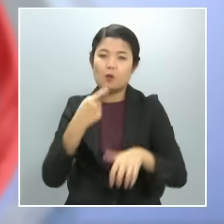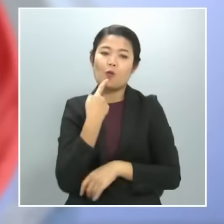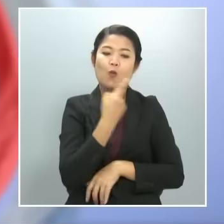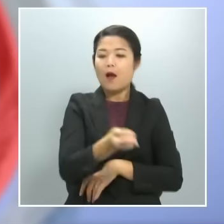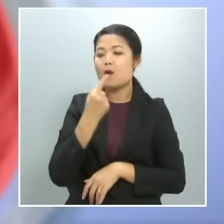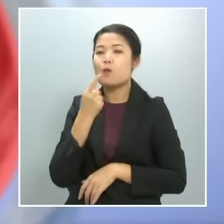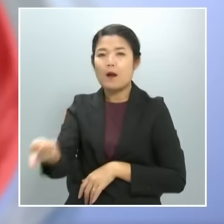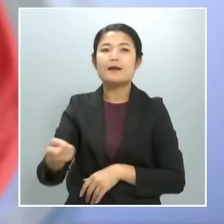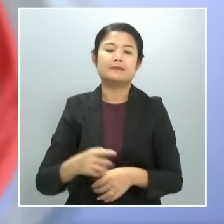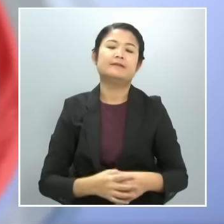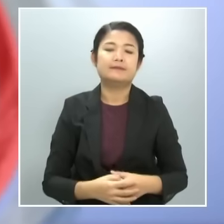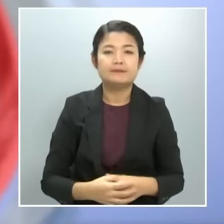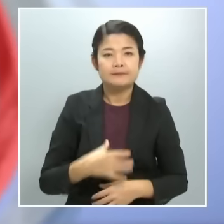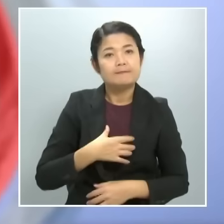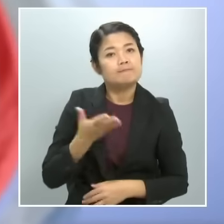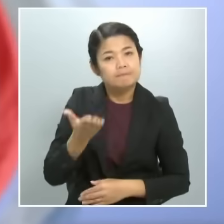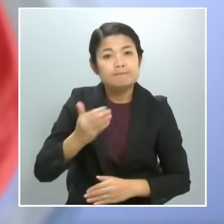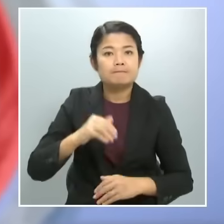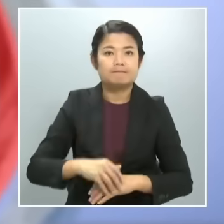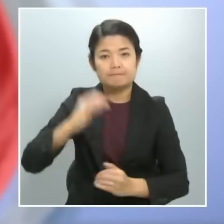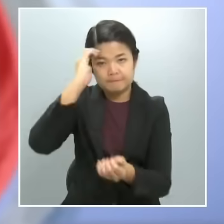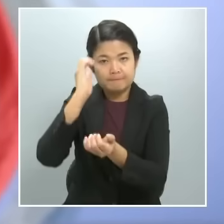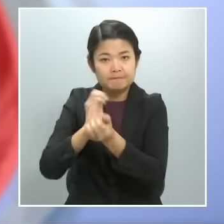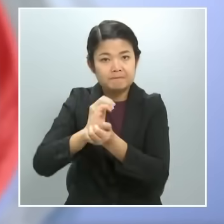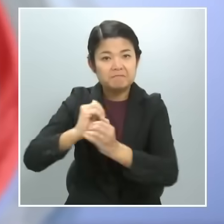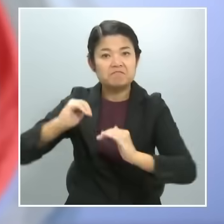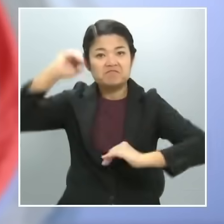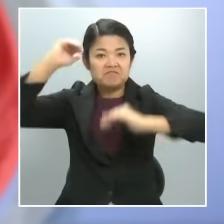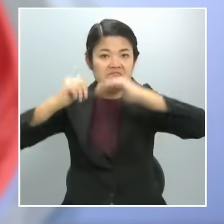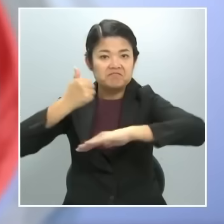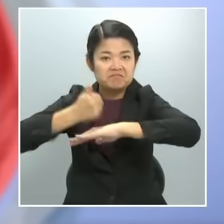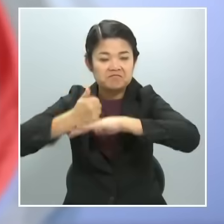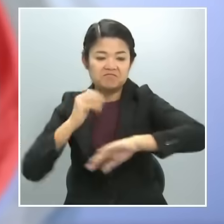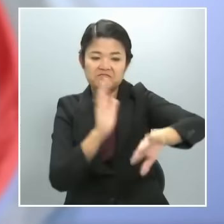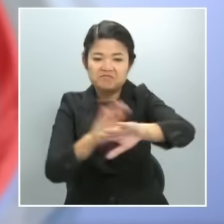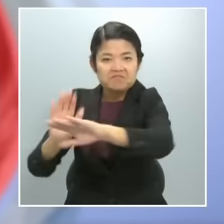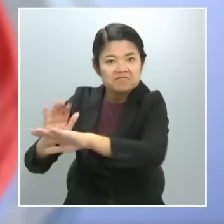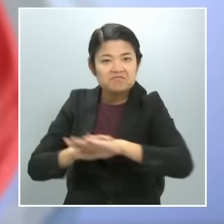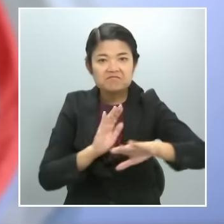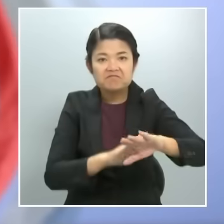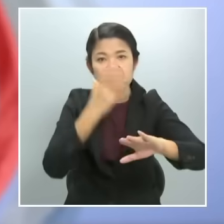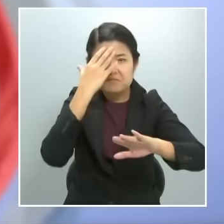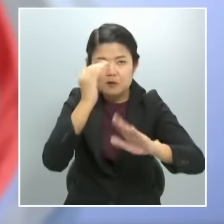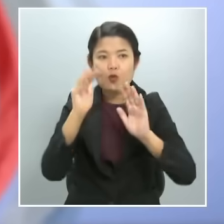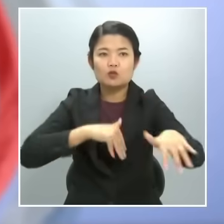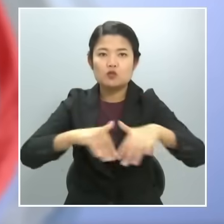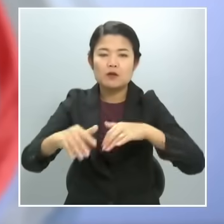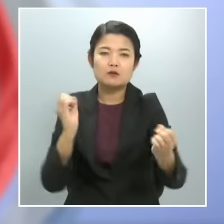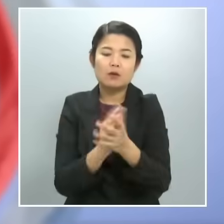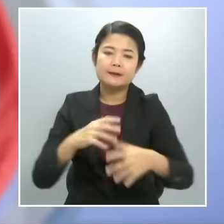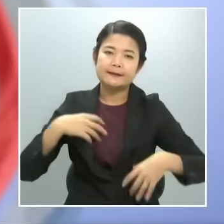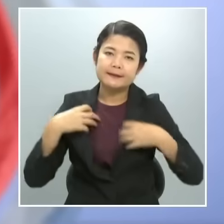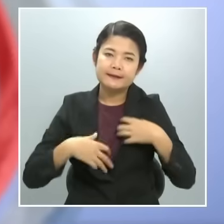ค่ะอยากให้ตำรวจชั้นผู้ใหญ่ได้มีการตักเตือนหน่อยอืเนี่ยฮะไม่งั้นน่ะประชาชนเ้าเดือด